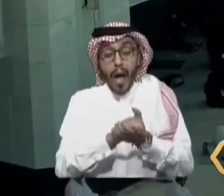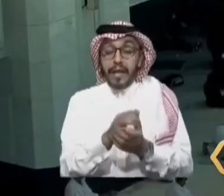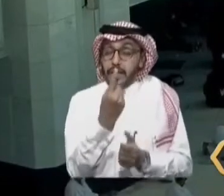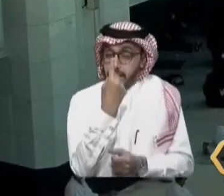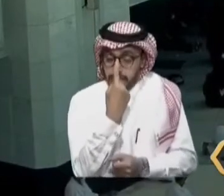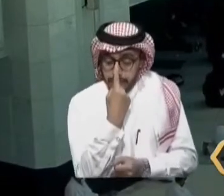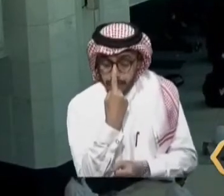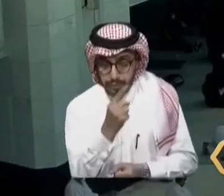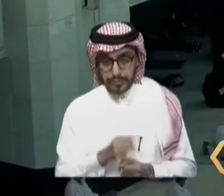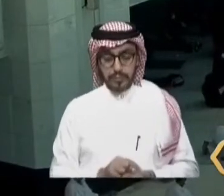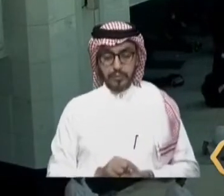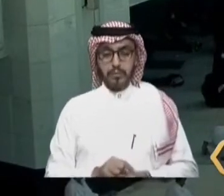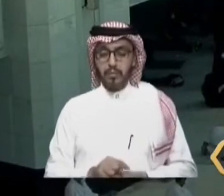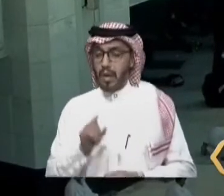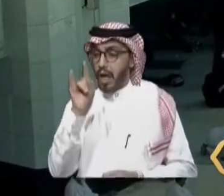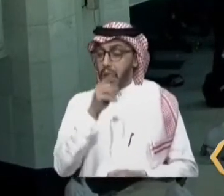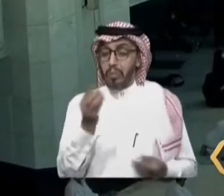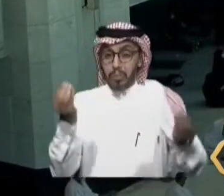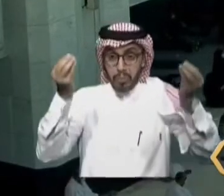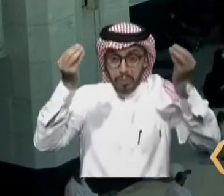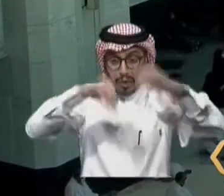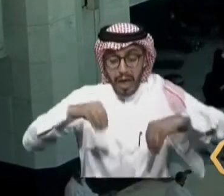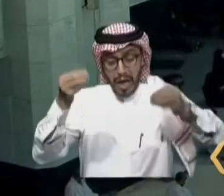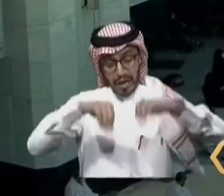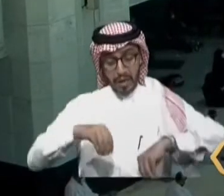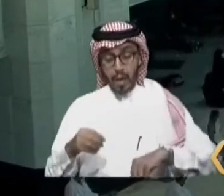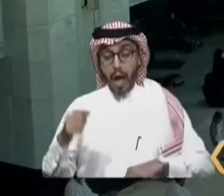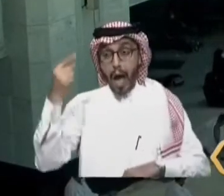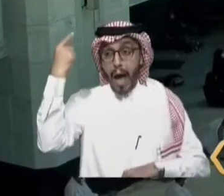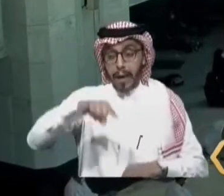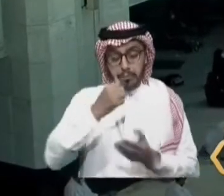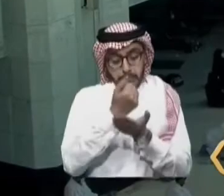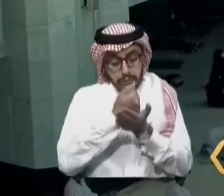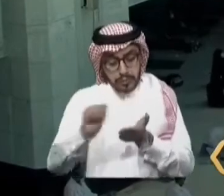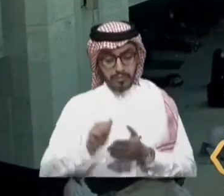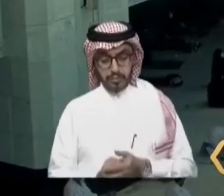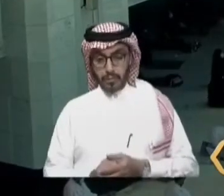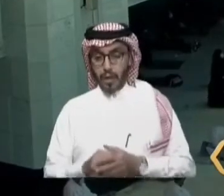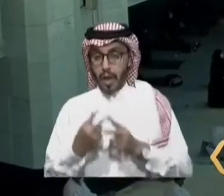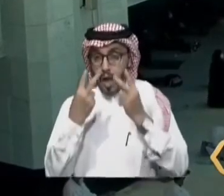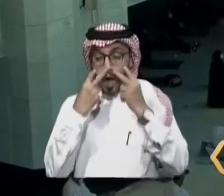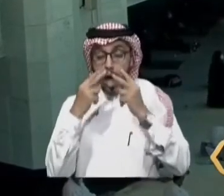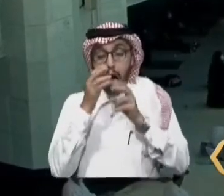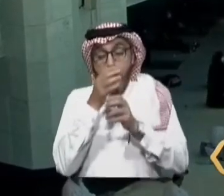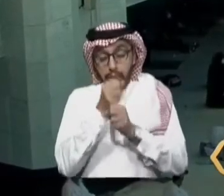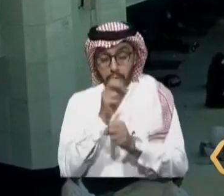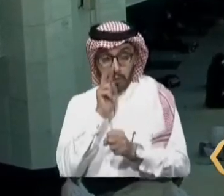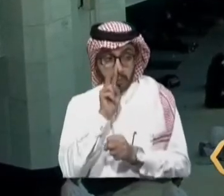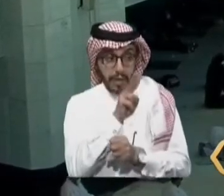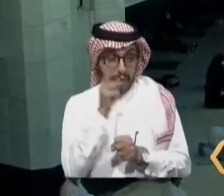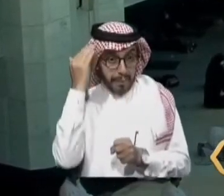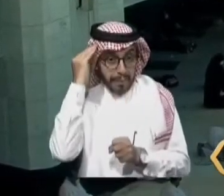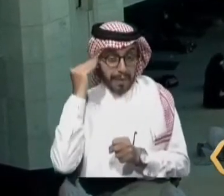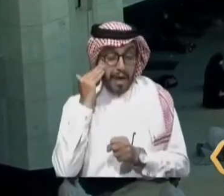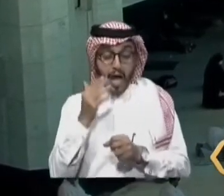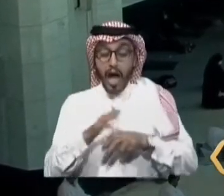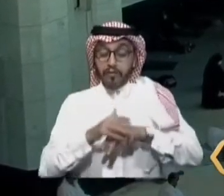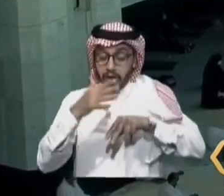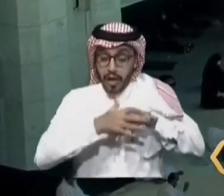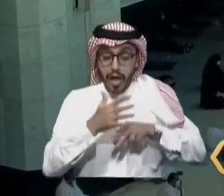بالعهد، واجتنابا للربا وسائر ما حرم الله، وغضا للبصر، وحفظا